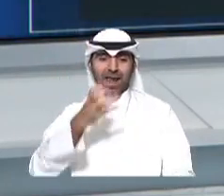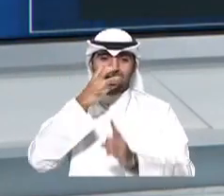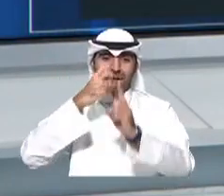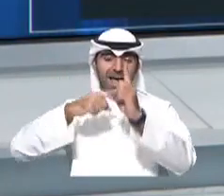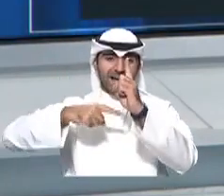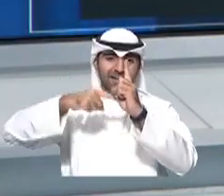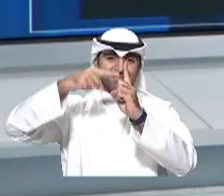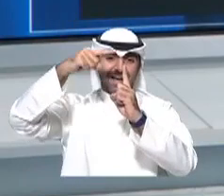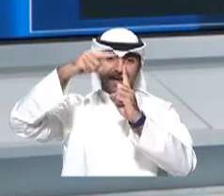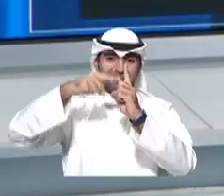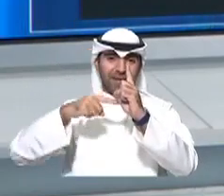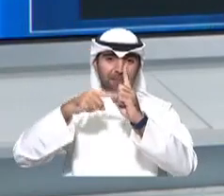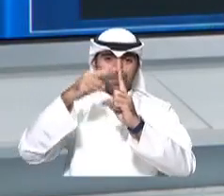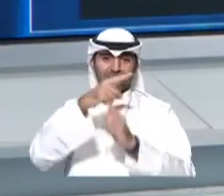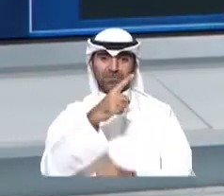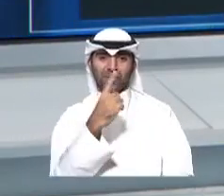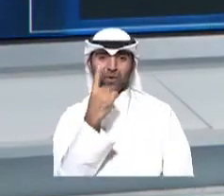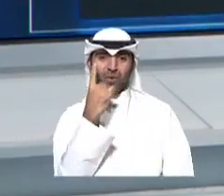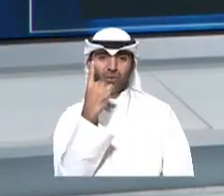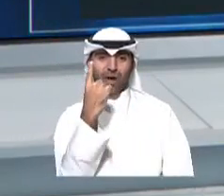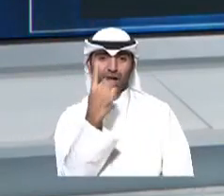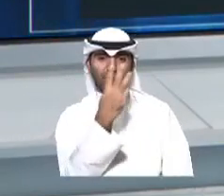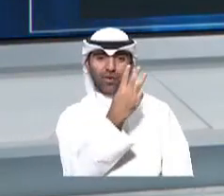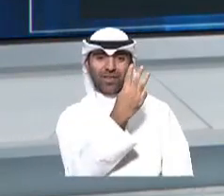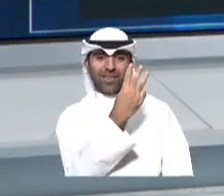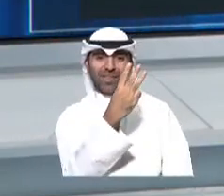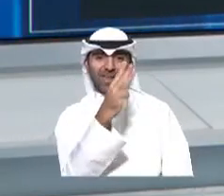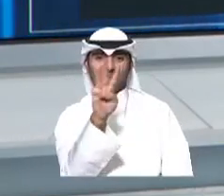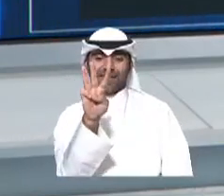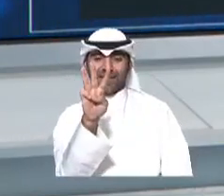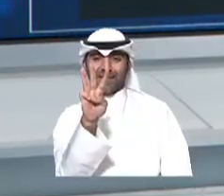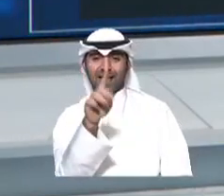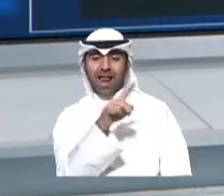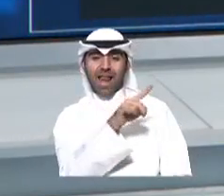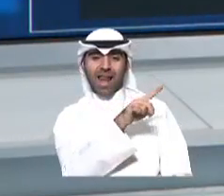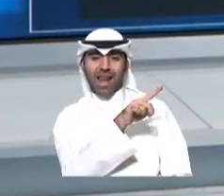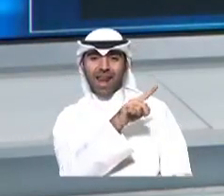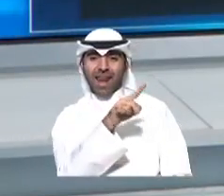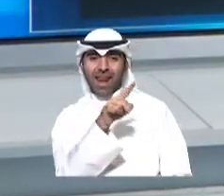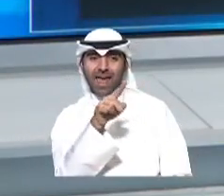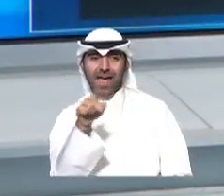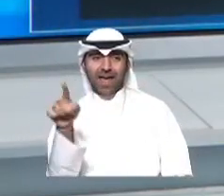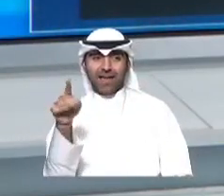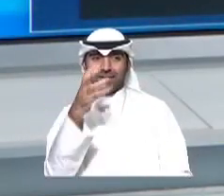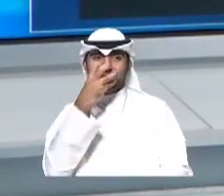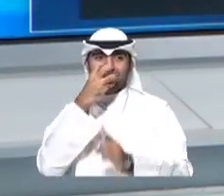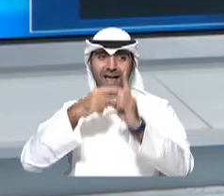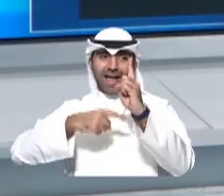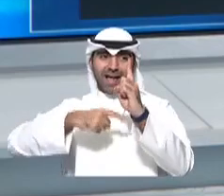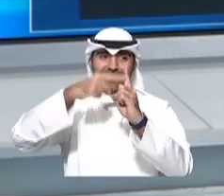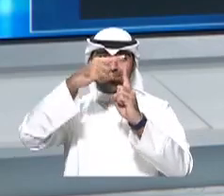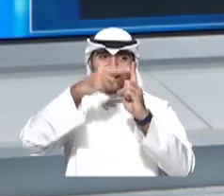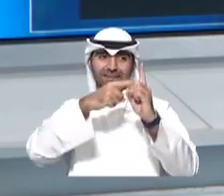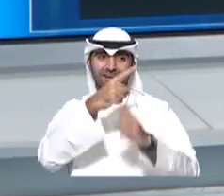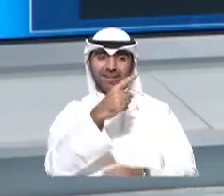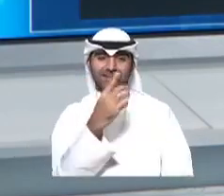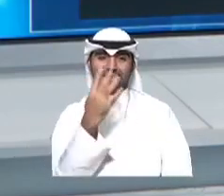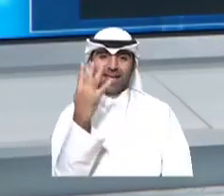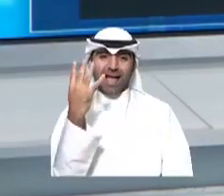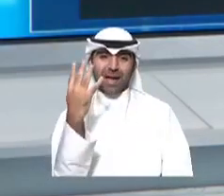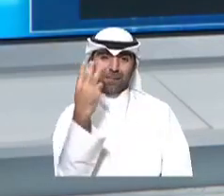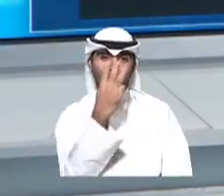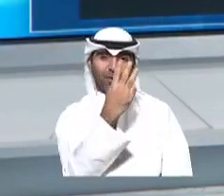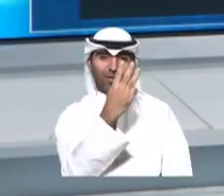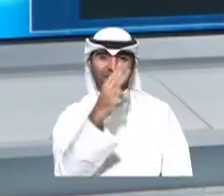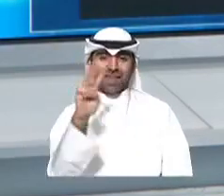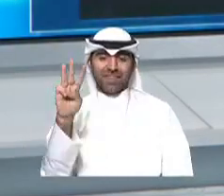في منطقتي الشقاية والسالمي، المناطق الوسطى المناطق الساحلية متفاوتة ما بين 32 إلى 34